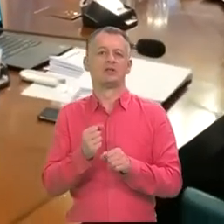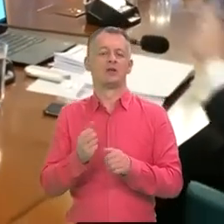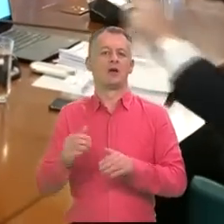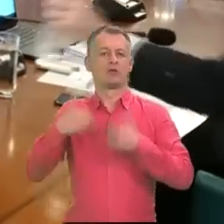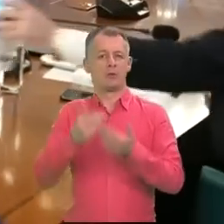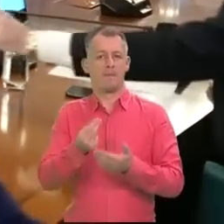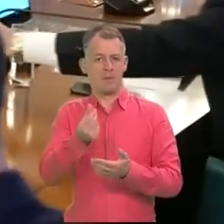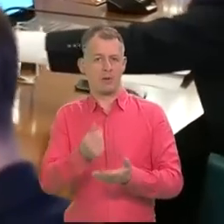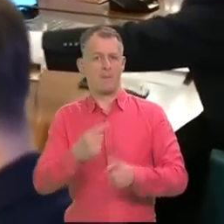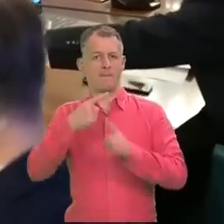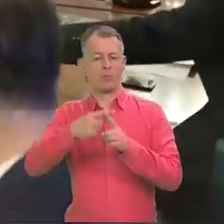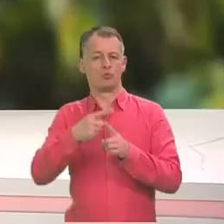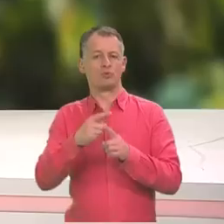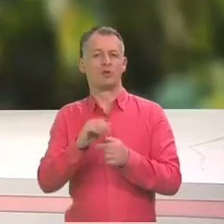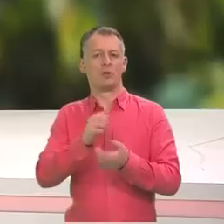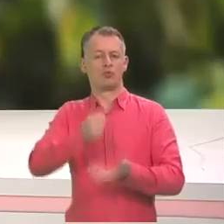buget.